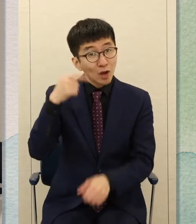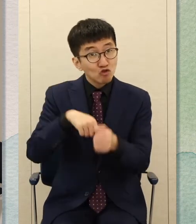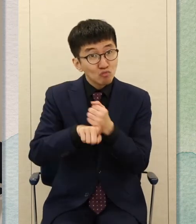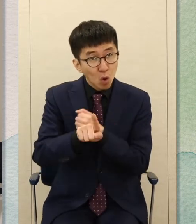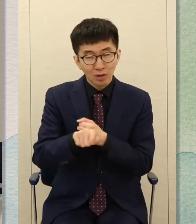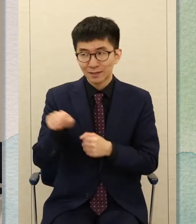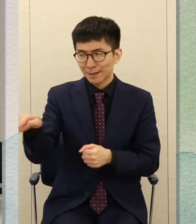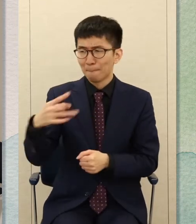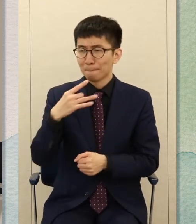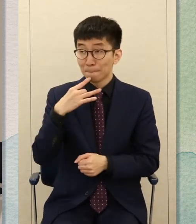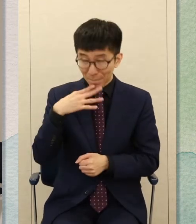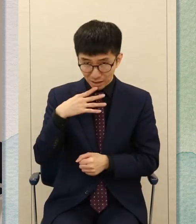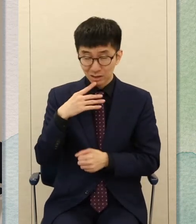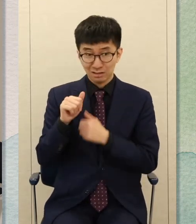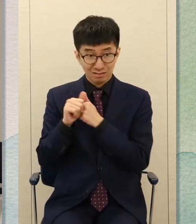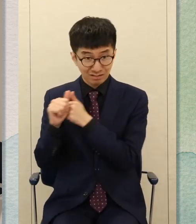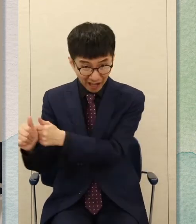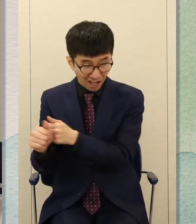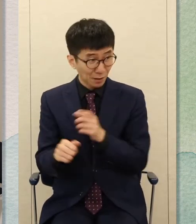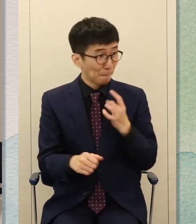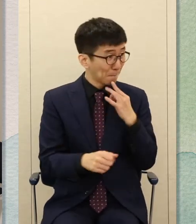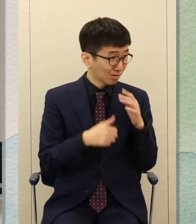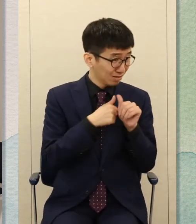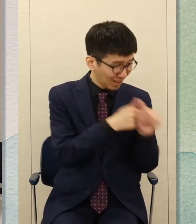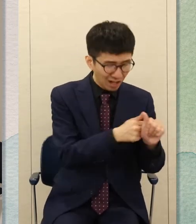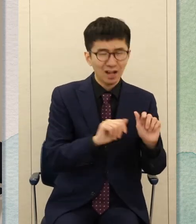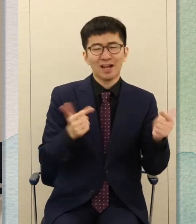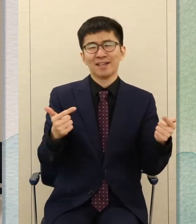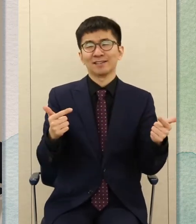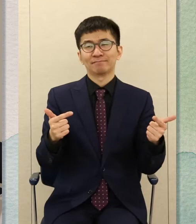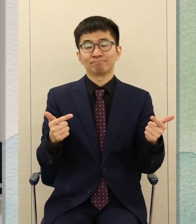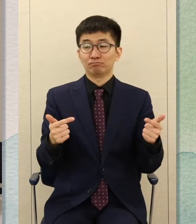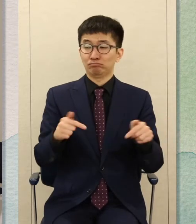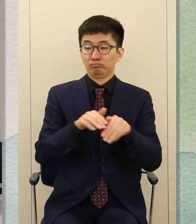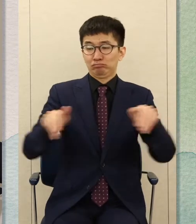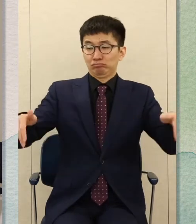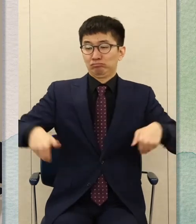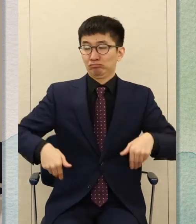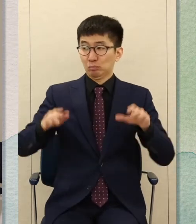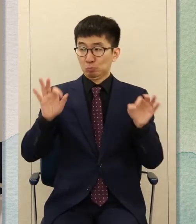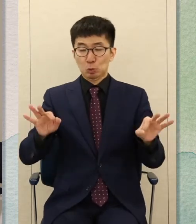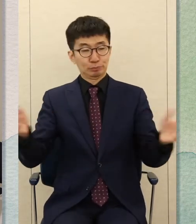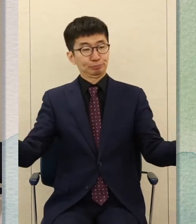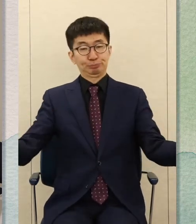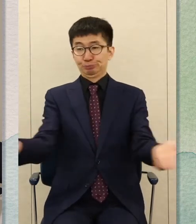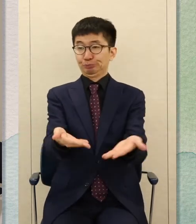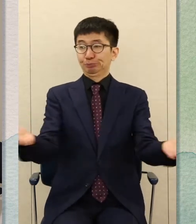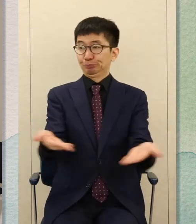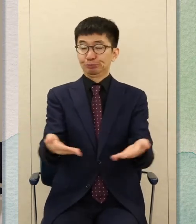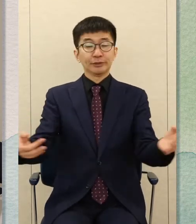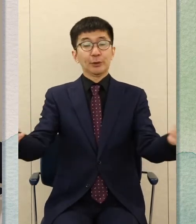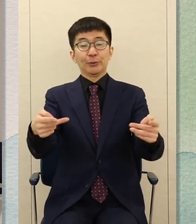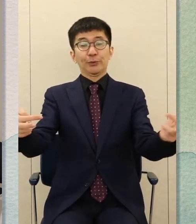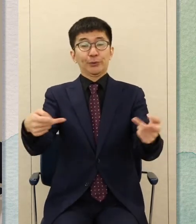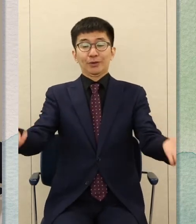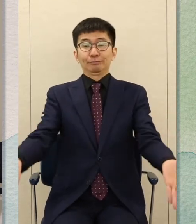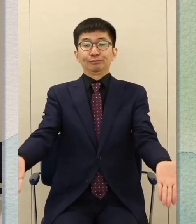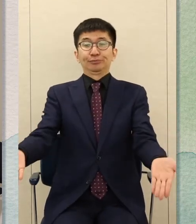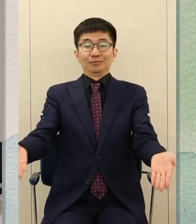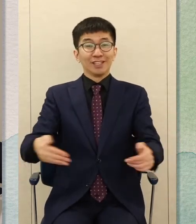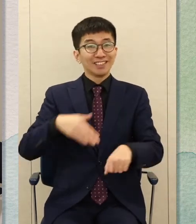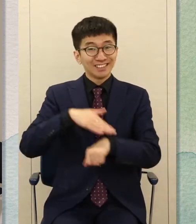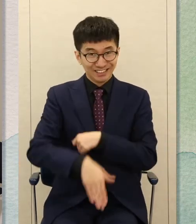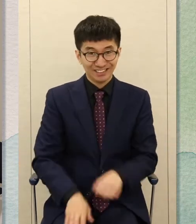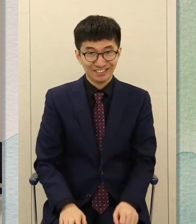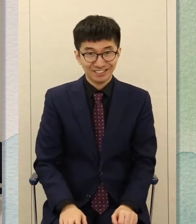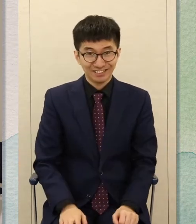특정한 한쪽 주장만 들을 게 아니고 양쪽 주장을 동시에 듣고 그다음에 스스로 판단하고 같이 책을 읽는, 예, 이런 모임이 있고요. 스웨덴 같은데